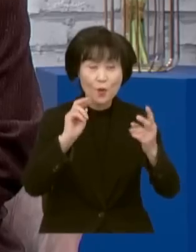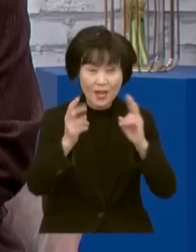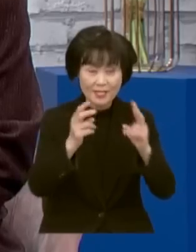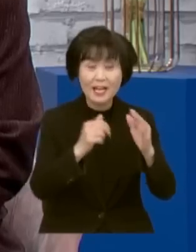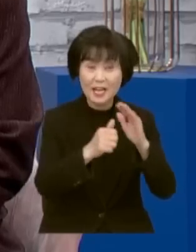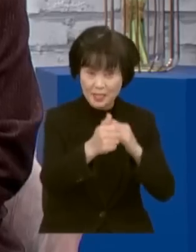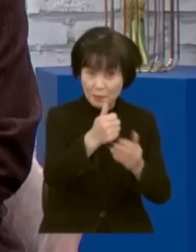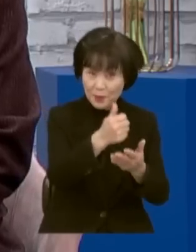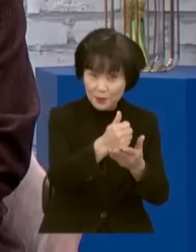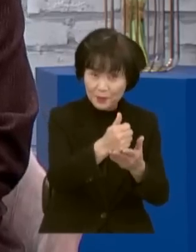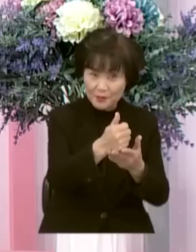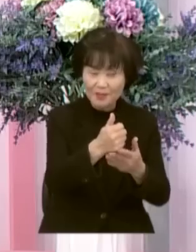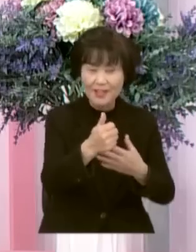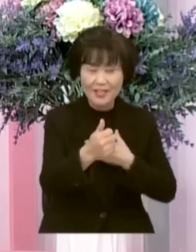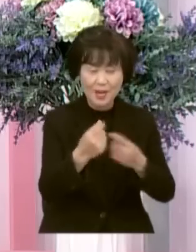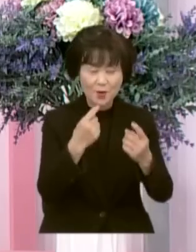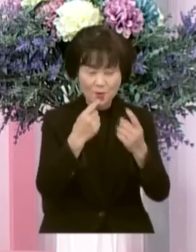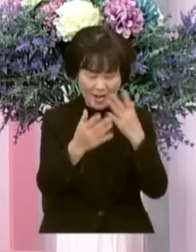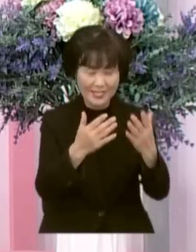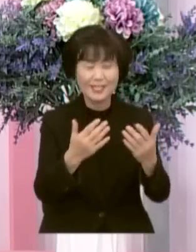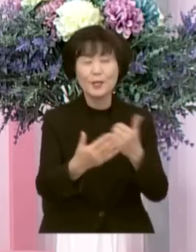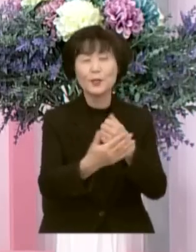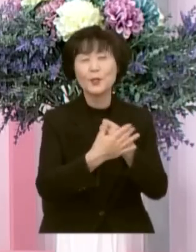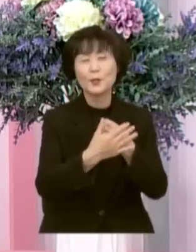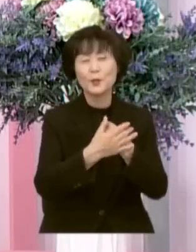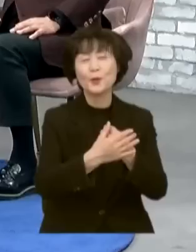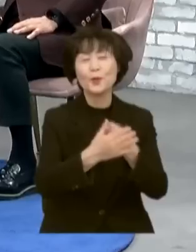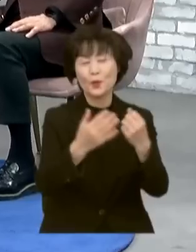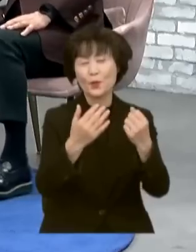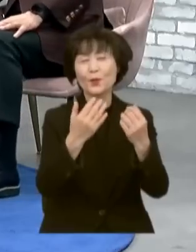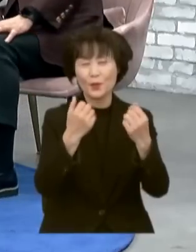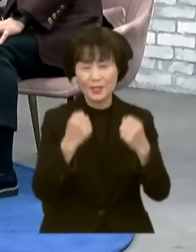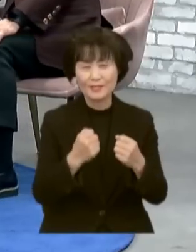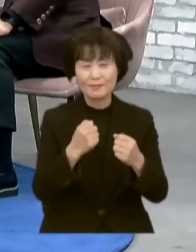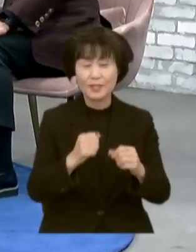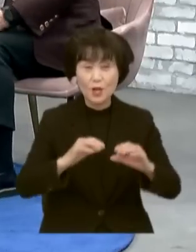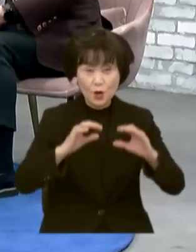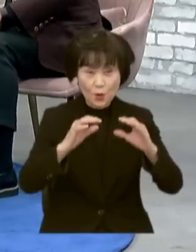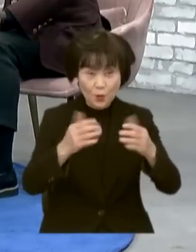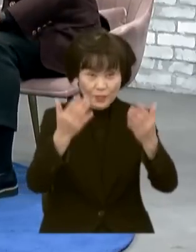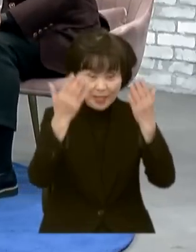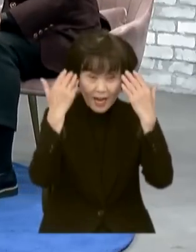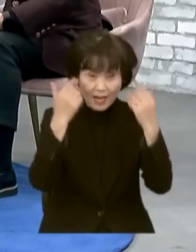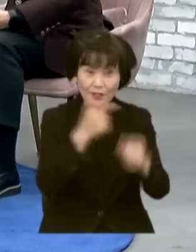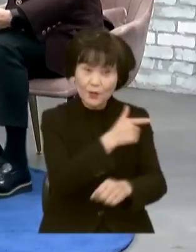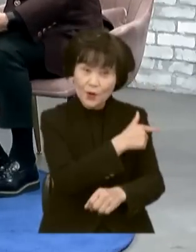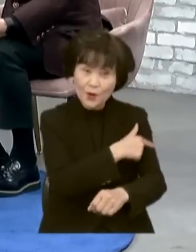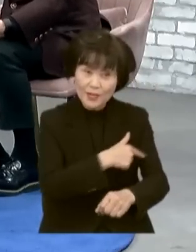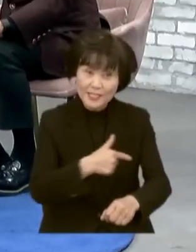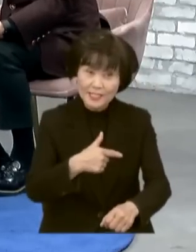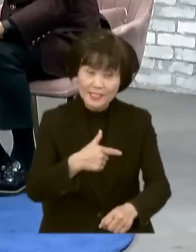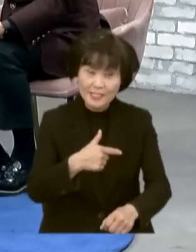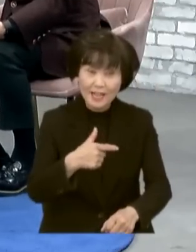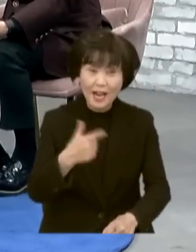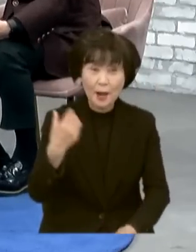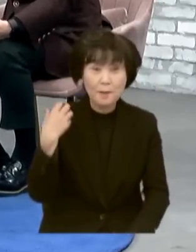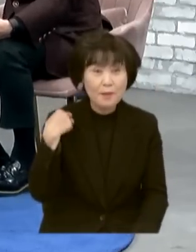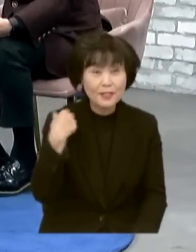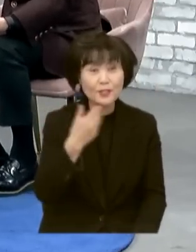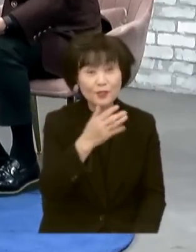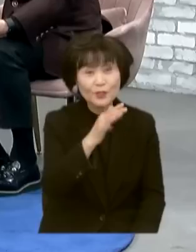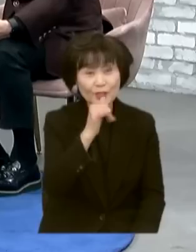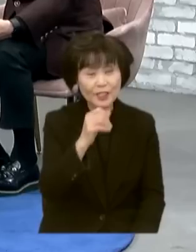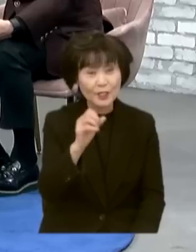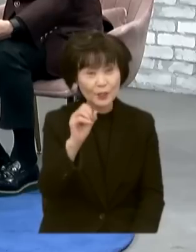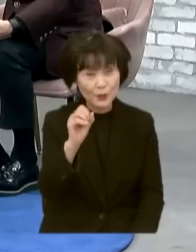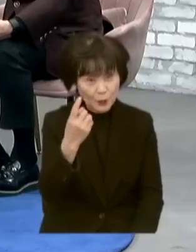네, 저를 확실히 도와주고 계세요. 그래서 네. 국제학교 이사를 하실 수 있는